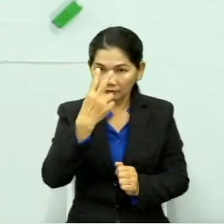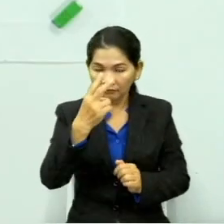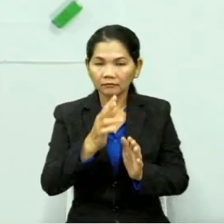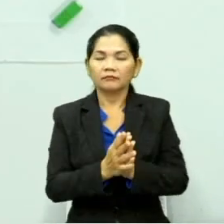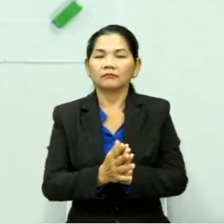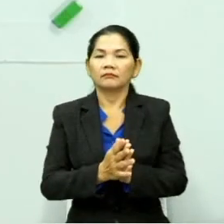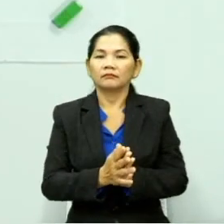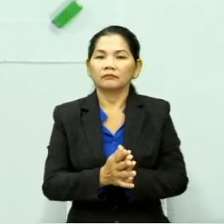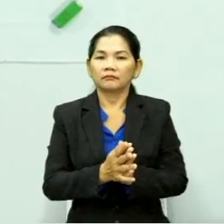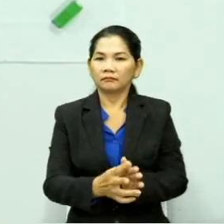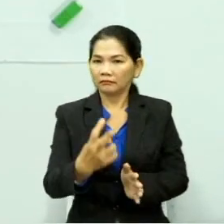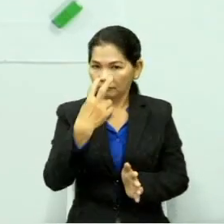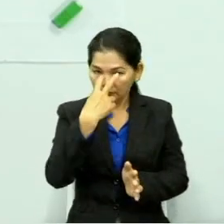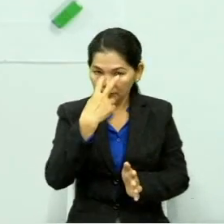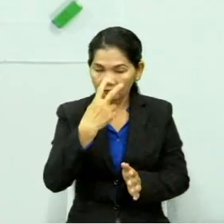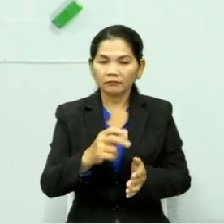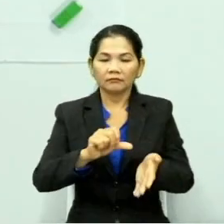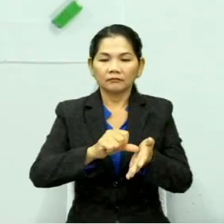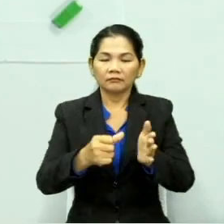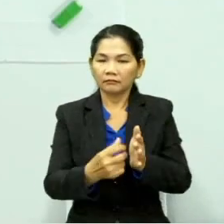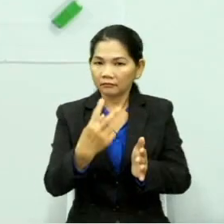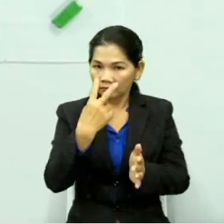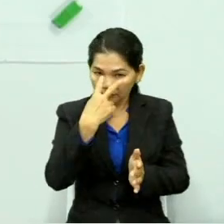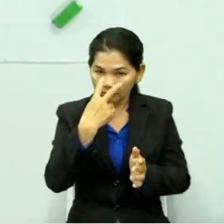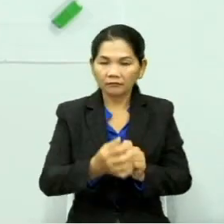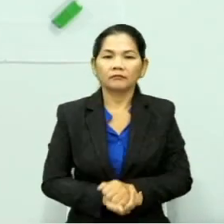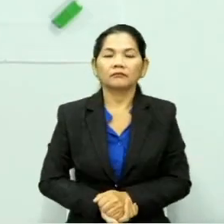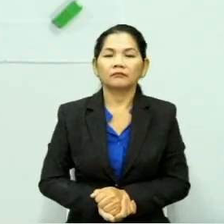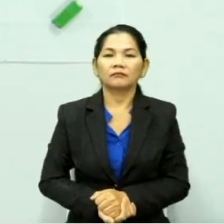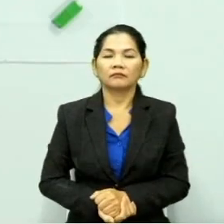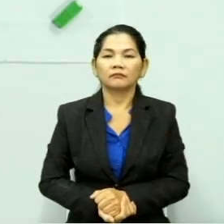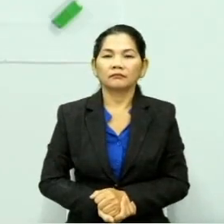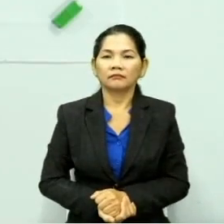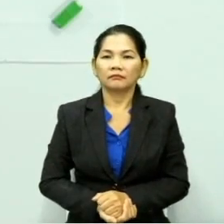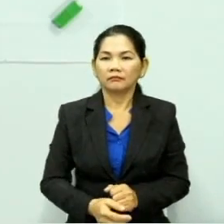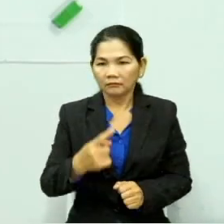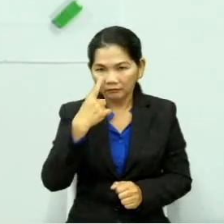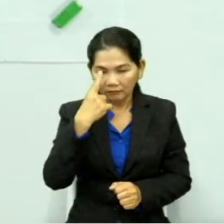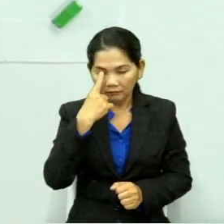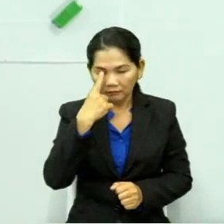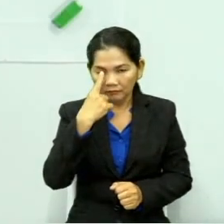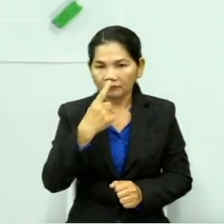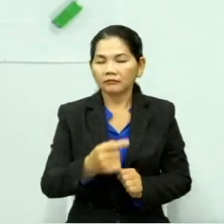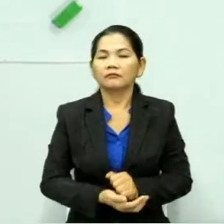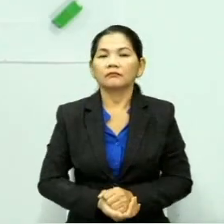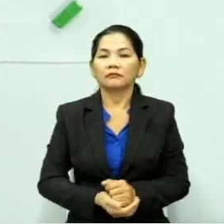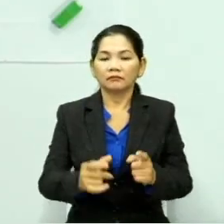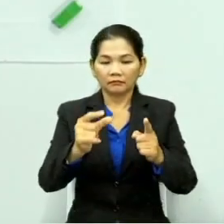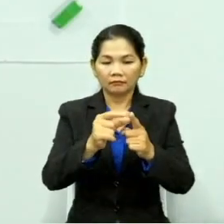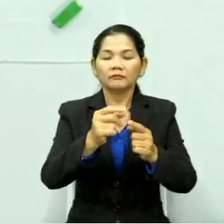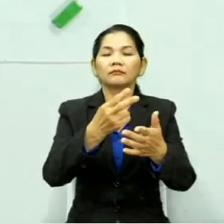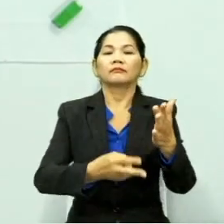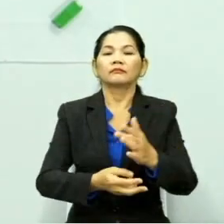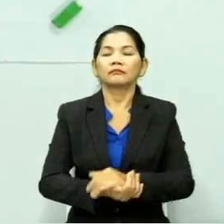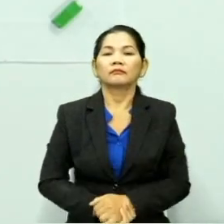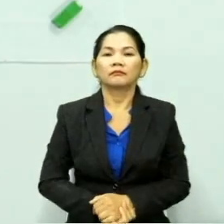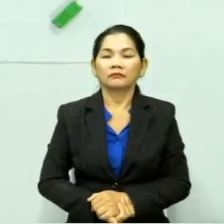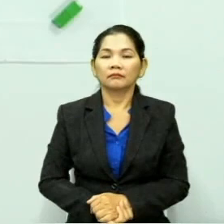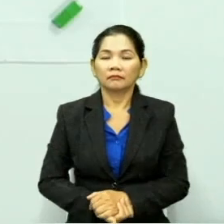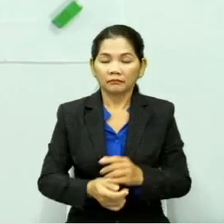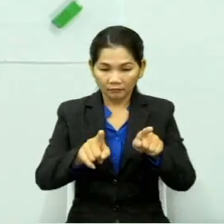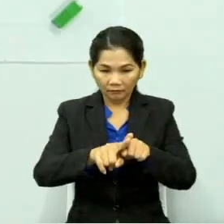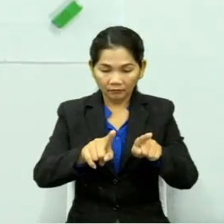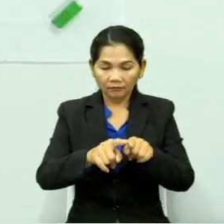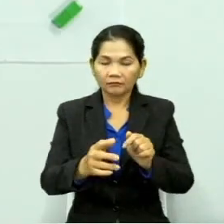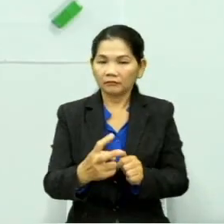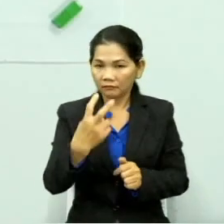nằng pía chà nệt ra nó mảnh dương rau khơi bờ pịa thập nề cho nó con á chà ta nơi miền pịa vậy tiếng để miền này đôi nằng